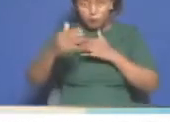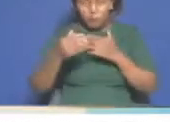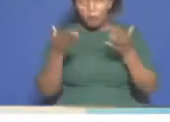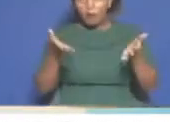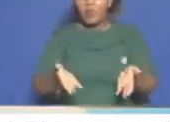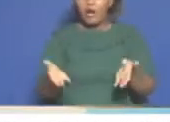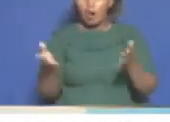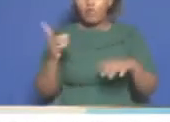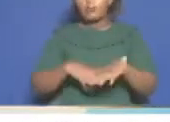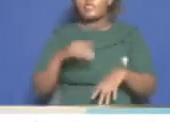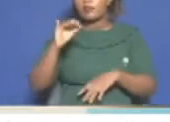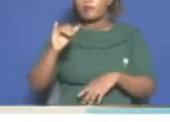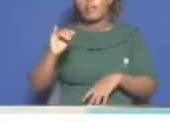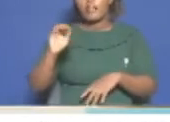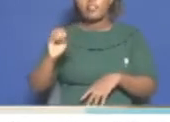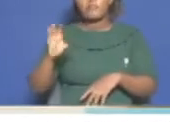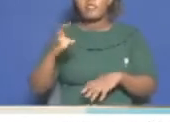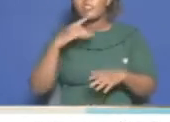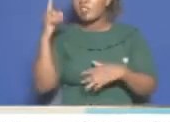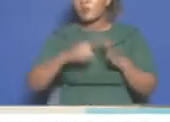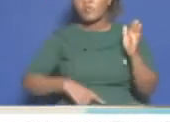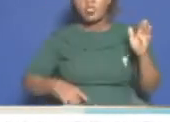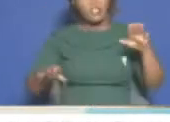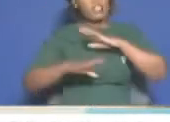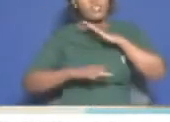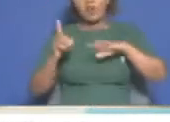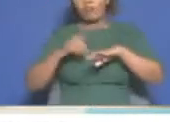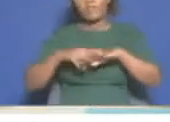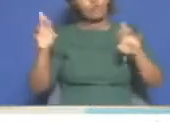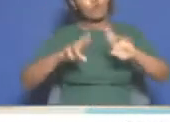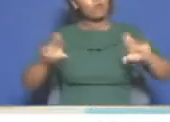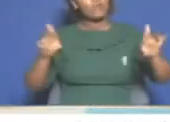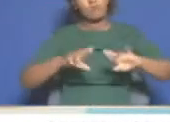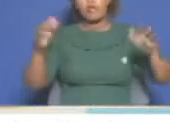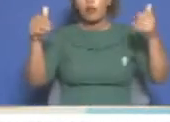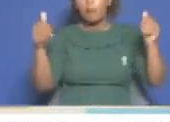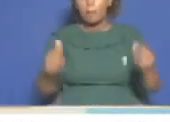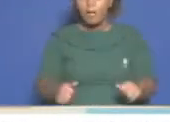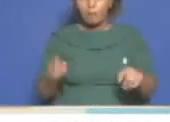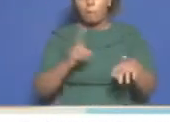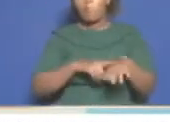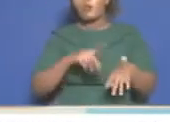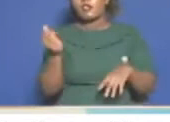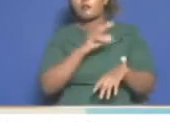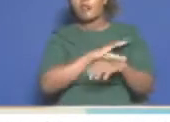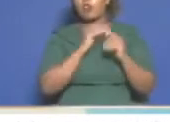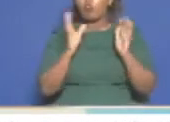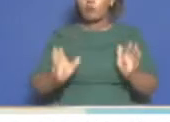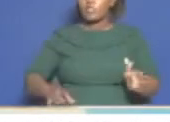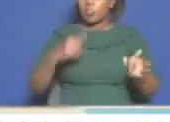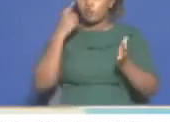wakati wa IEBC kusema kwamba hatuna muda wa kuprepare. Wakati ambapo hawa commissioners wengine wataingia ofisini, waweze kupata wale ambao